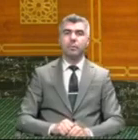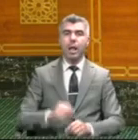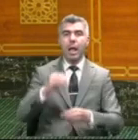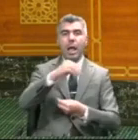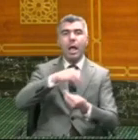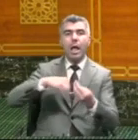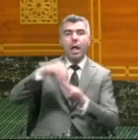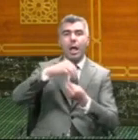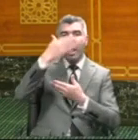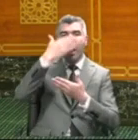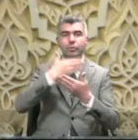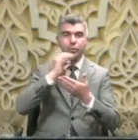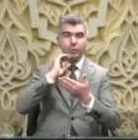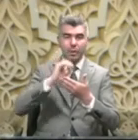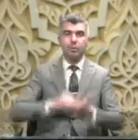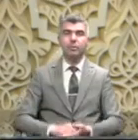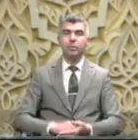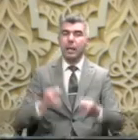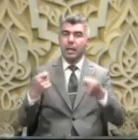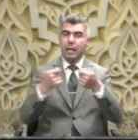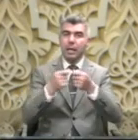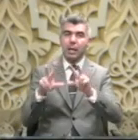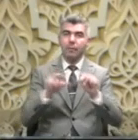واللذاني تجمعهما وحده الموضوع